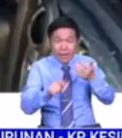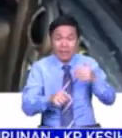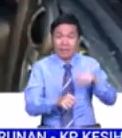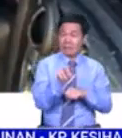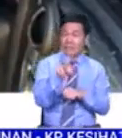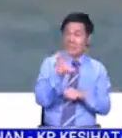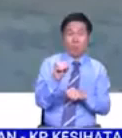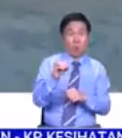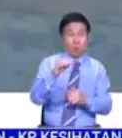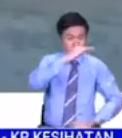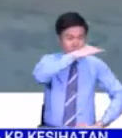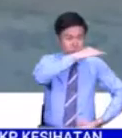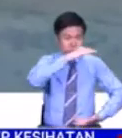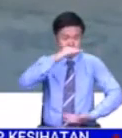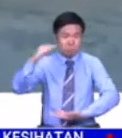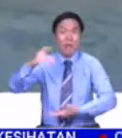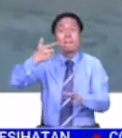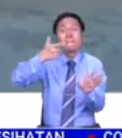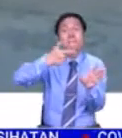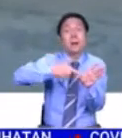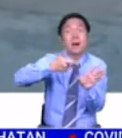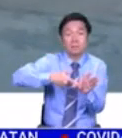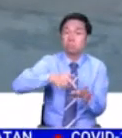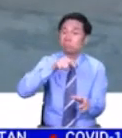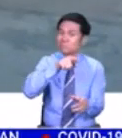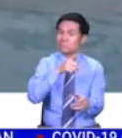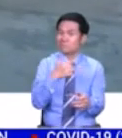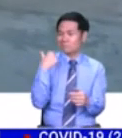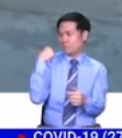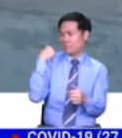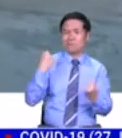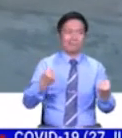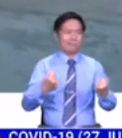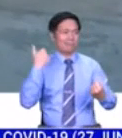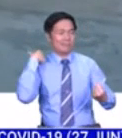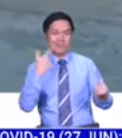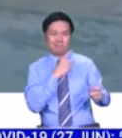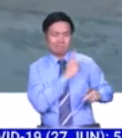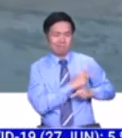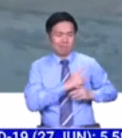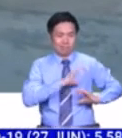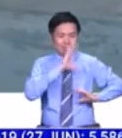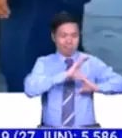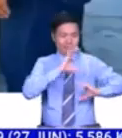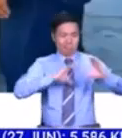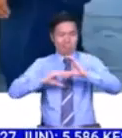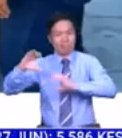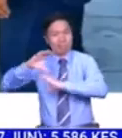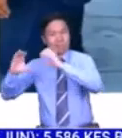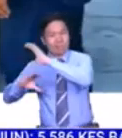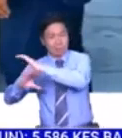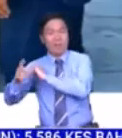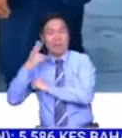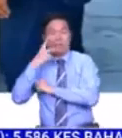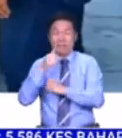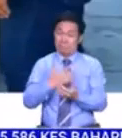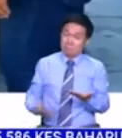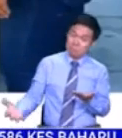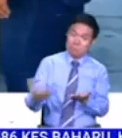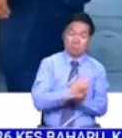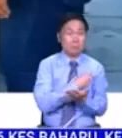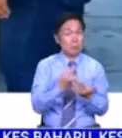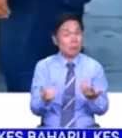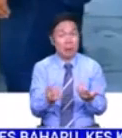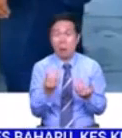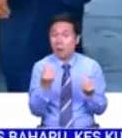30 tong plastik berisi minyak petrol berada di tempat duduk penumpang yang telah diubah suai anggaran nilai keseluruhan rampasan